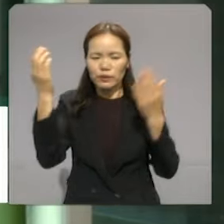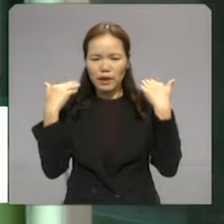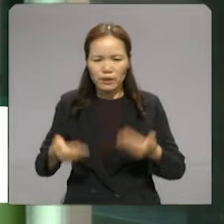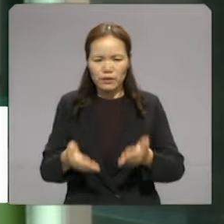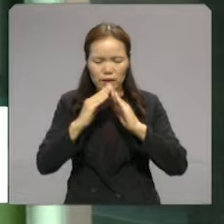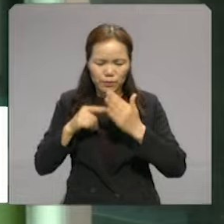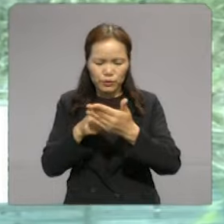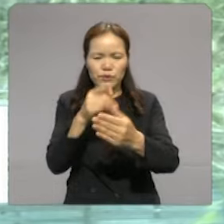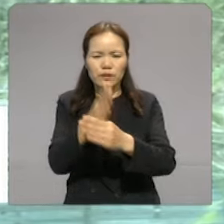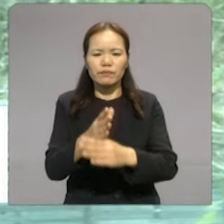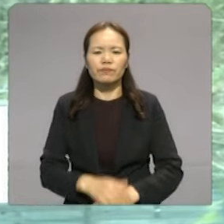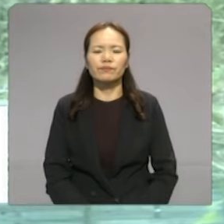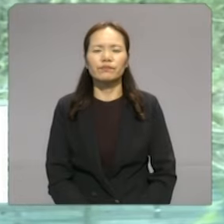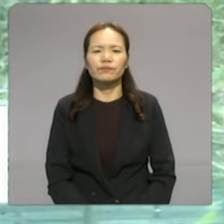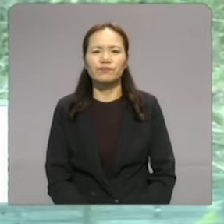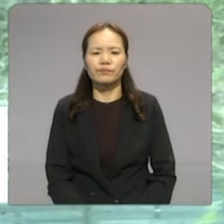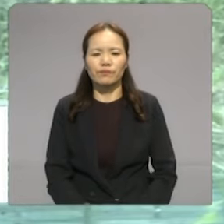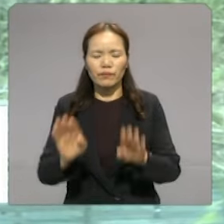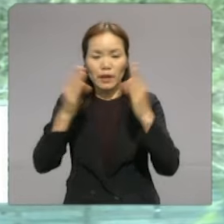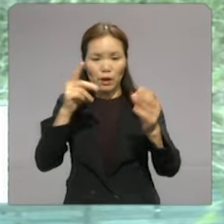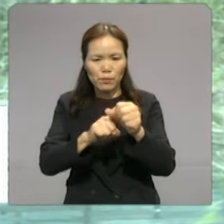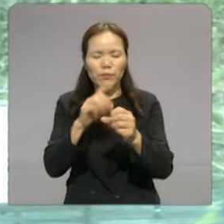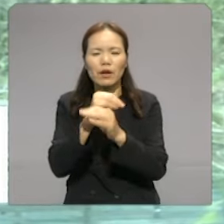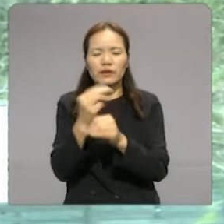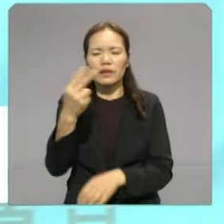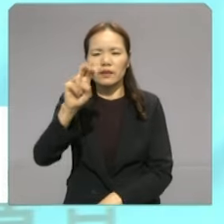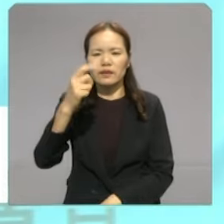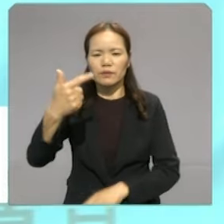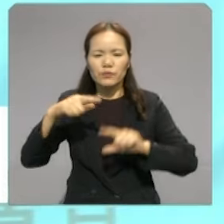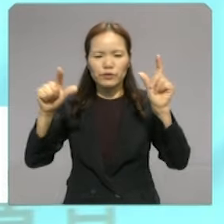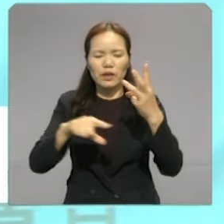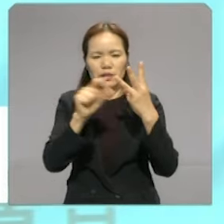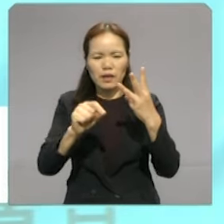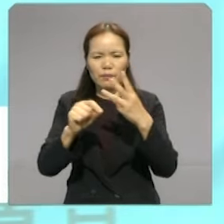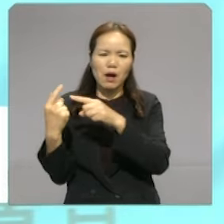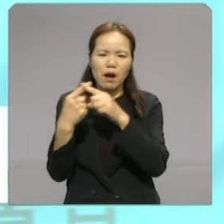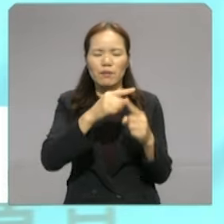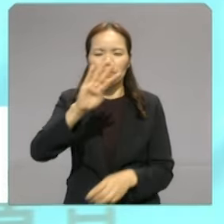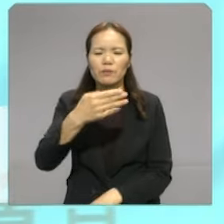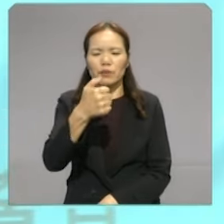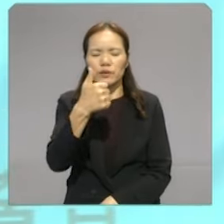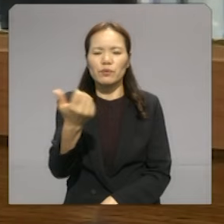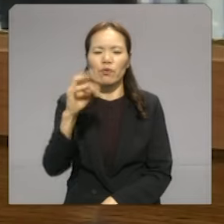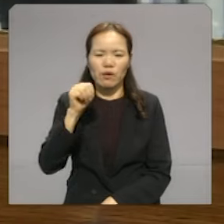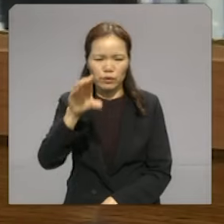설립을 추진하고 있기 때문입니다. 개교 목표는 2026년 3월 모두 455억 원을